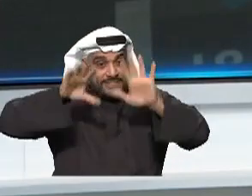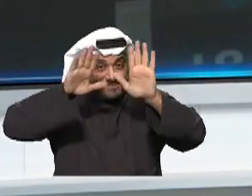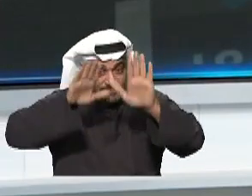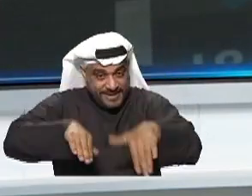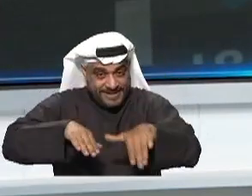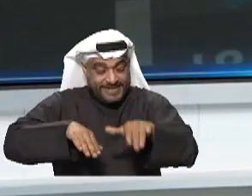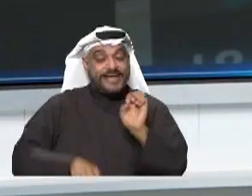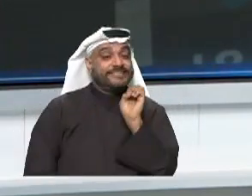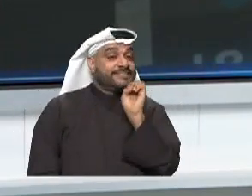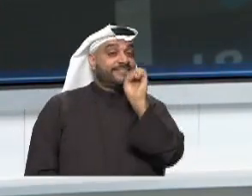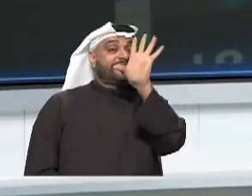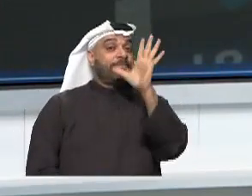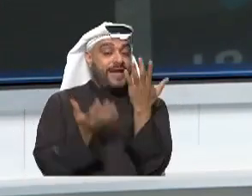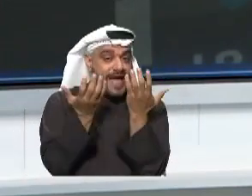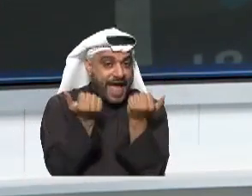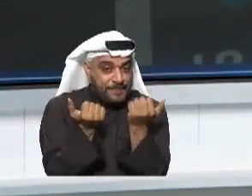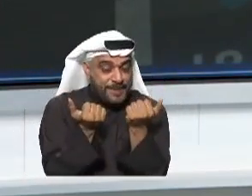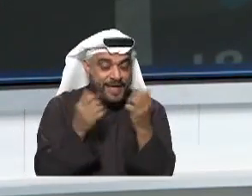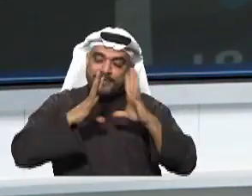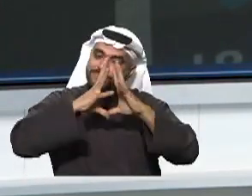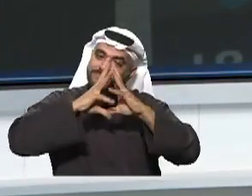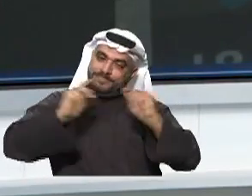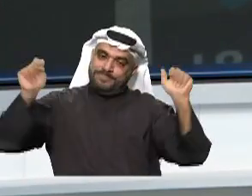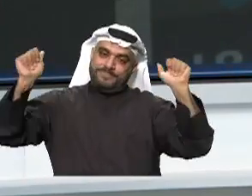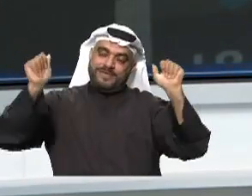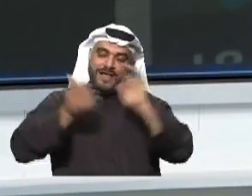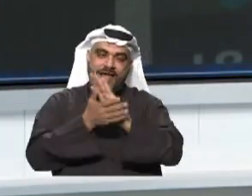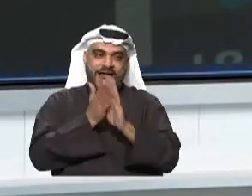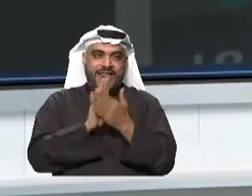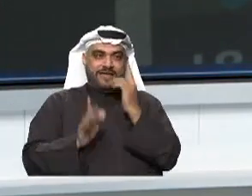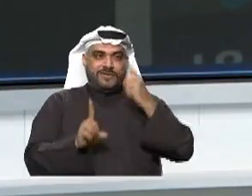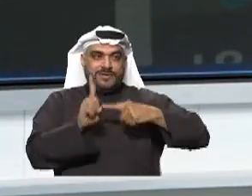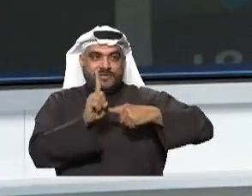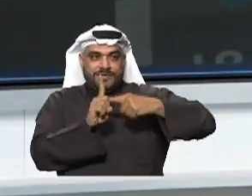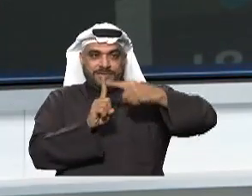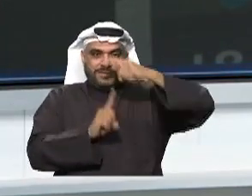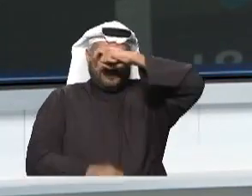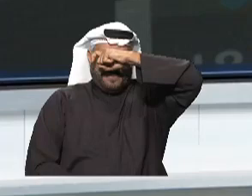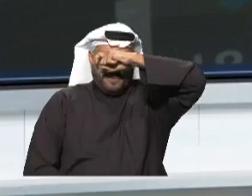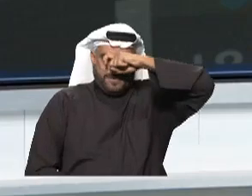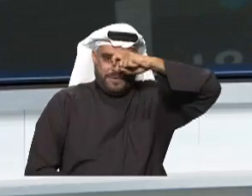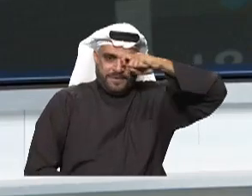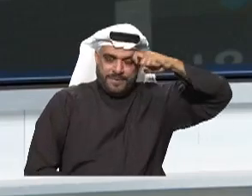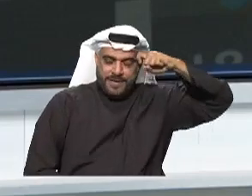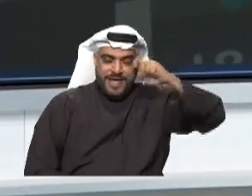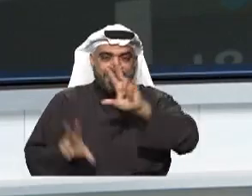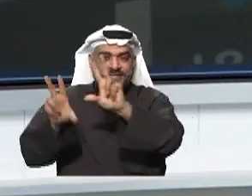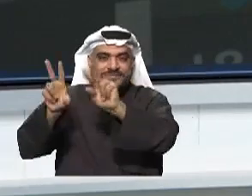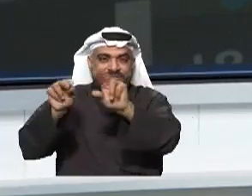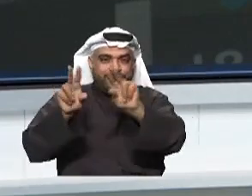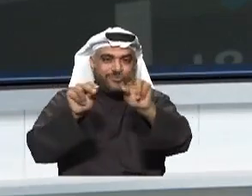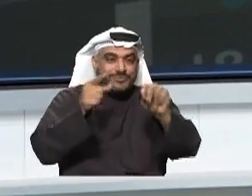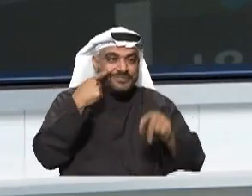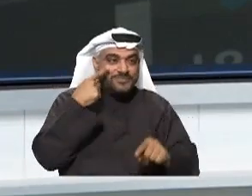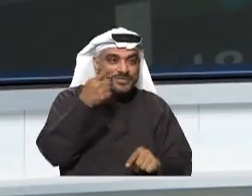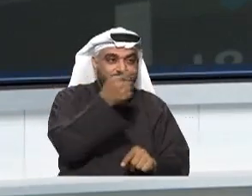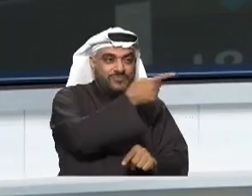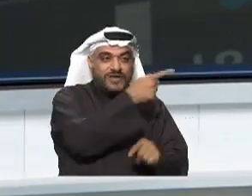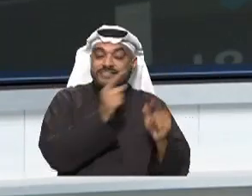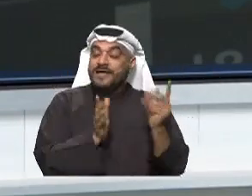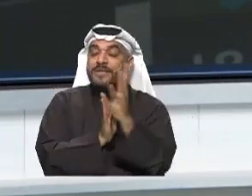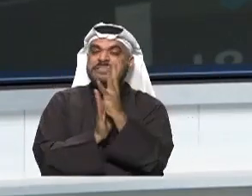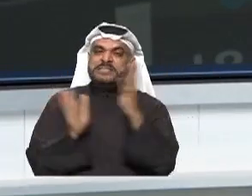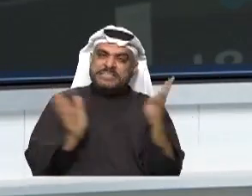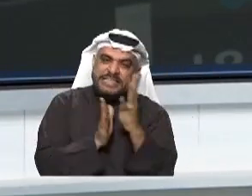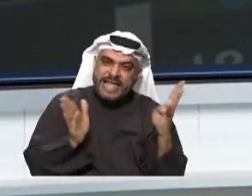50 كيلومتر بالساعة، ودرجة الحرارة العظمى 19 درجة مئوية، 14 درجة مئوية لأدنى حرارة. تحول